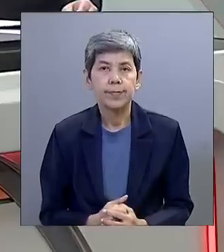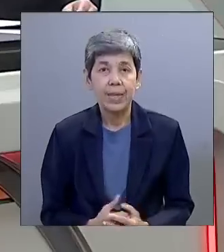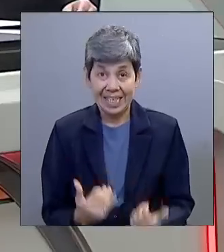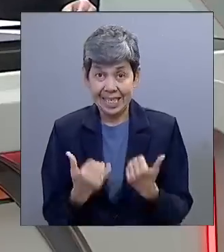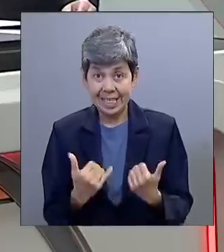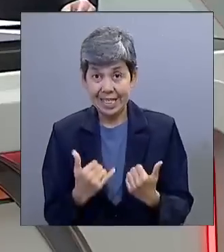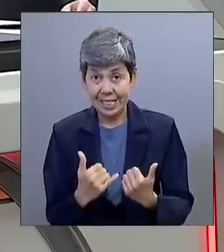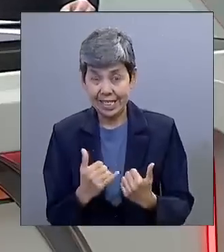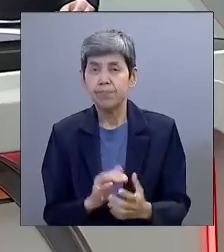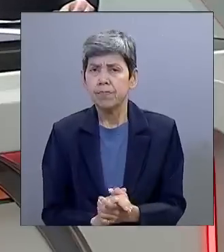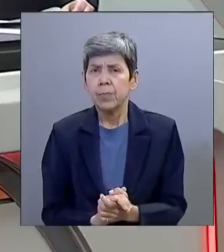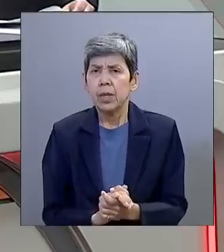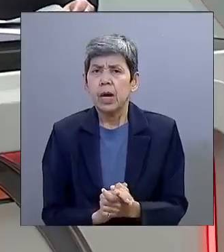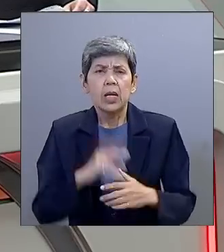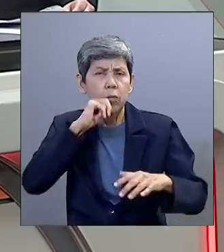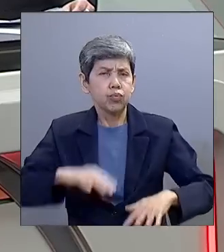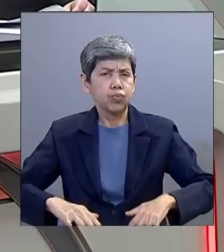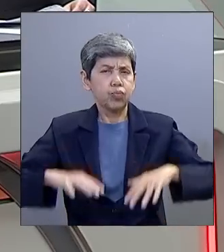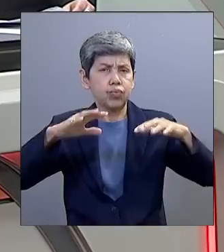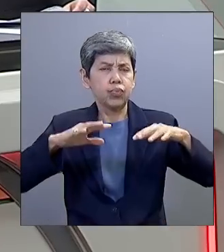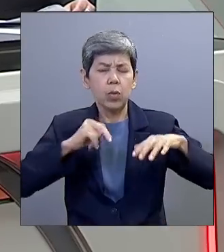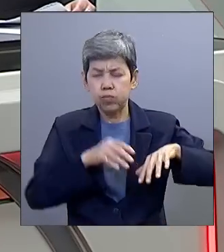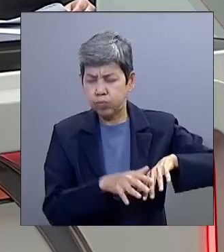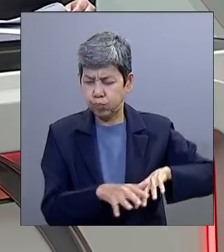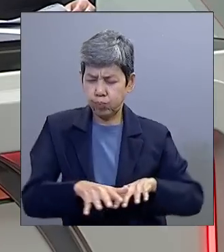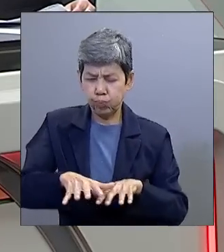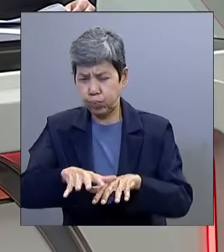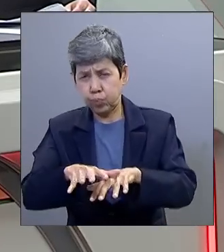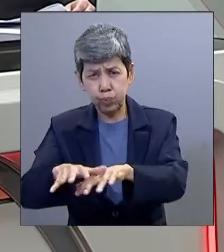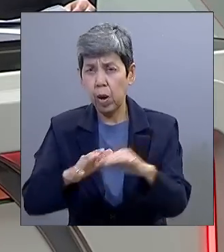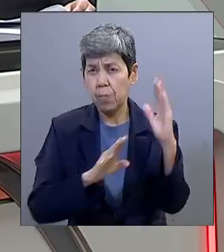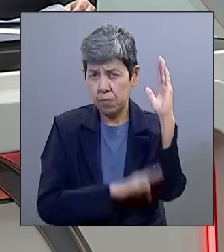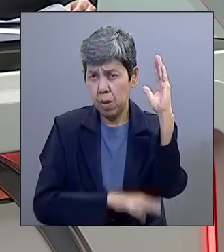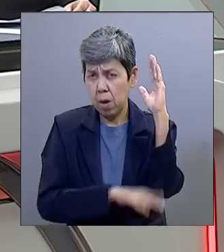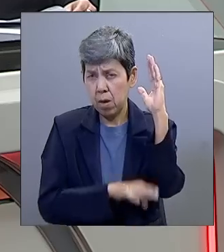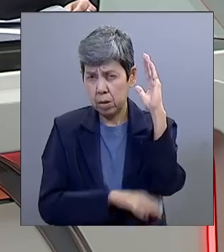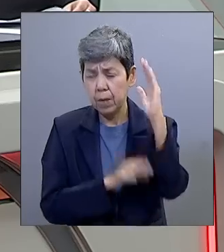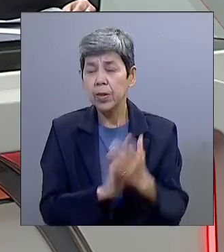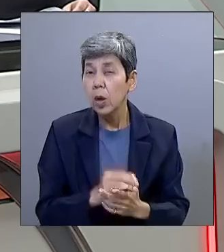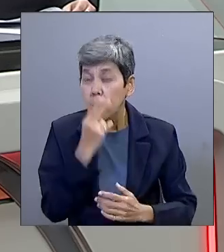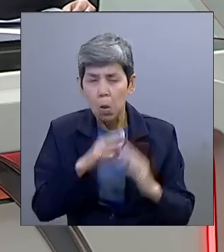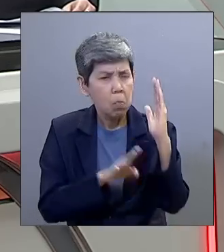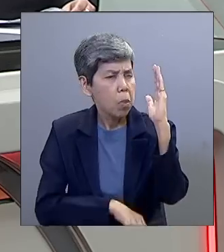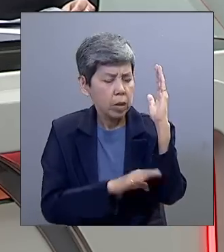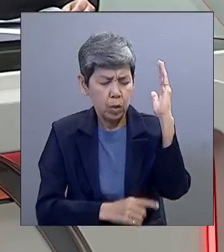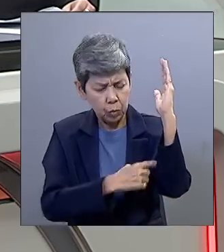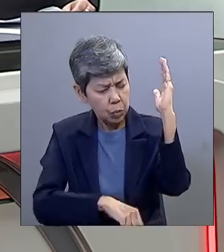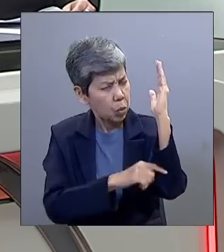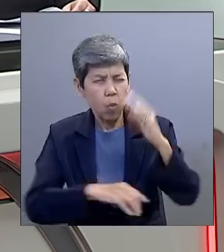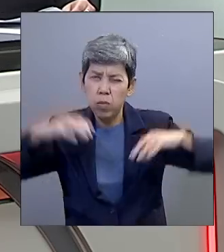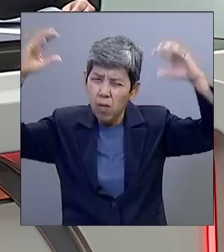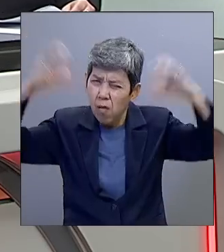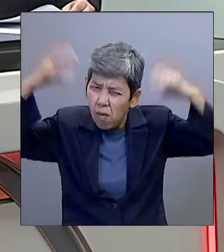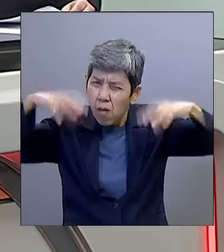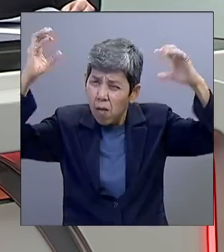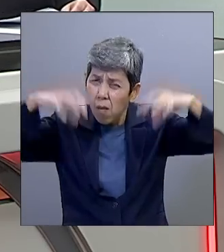ช่วงนี้ไปติดตามสถานการณ์น้ำท่วมน้ำป่าไหลหลากในพื้นที่จังหวัดภาคใต้กันก่อนนะคะโดยเฉพาะภาคใต้ตอนล่างที่มีฝนหนักสะ